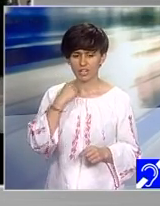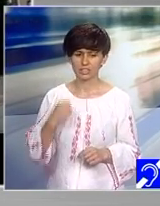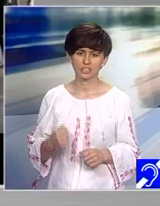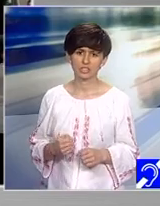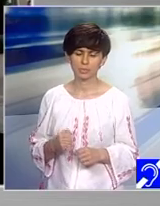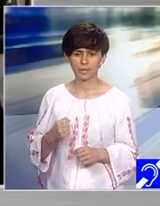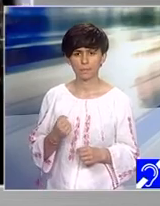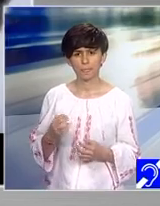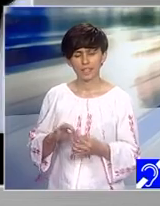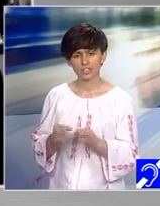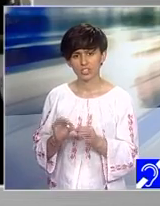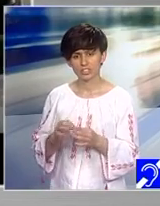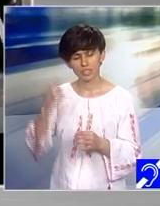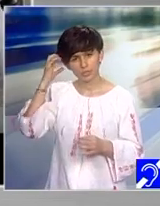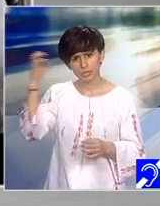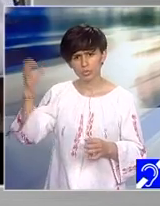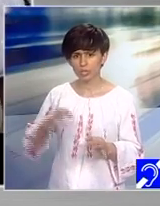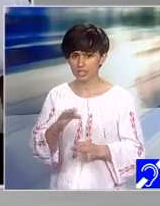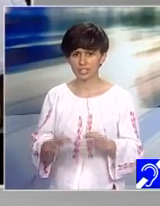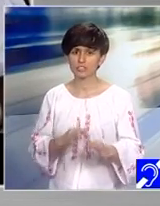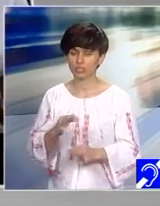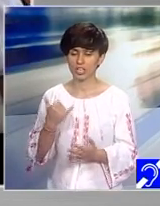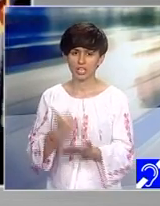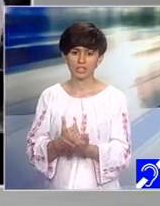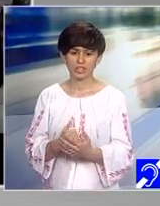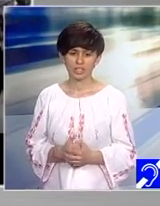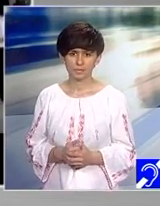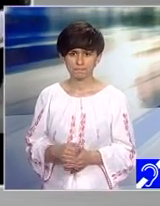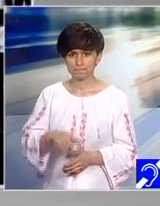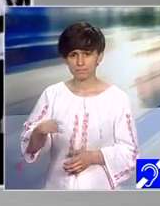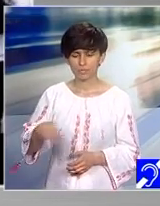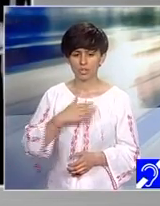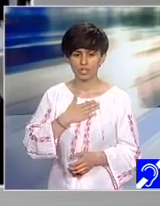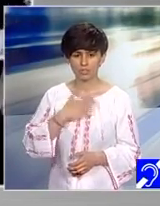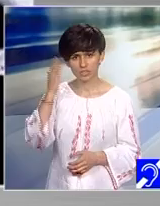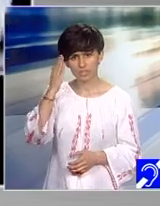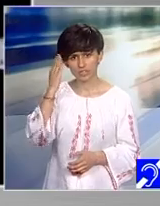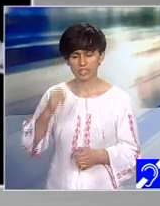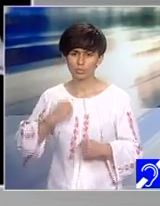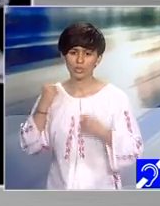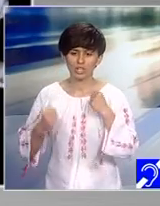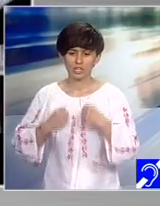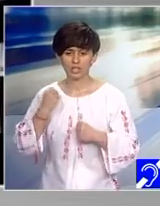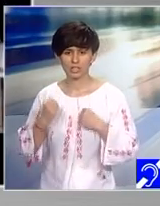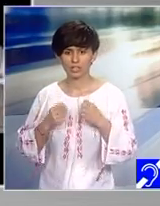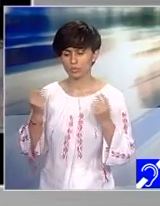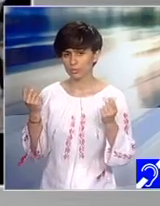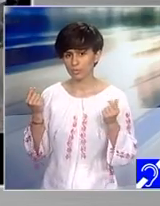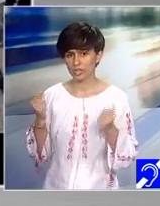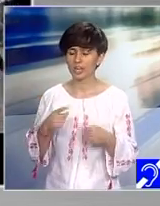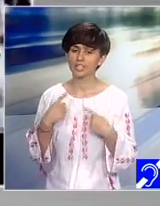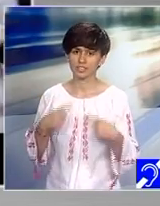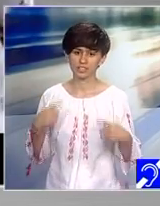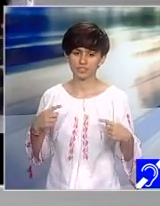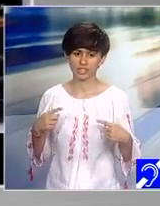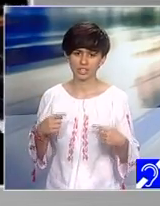cultură tradițională adevărată. Adică am fost învățați cu dansul popular, care este diferit de dansul țărănesc, am fost învățați cu muzica populară, care este diferită